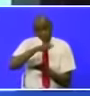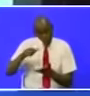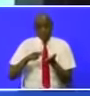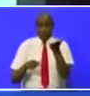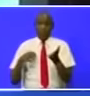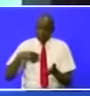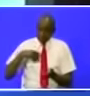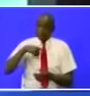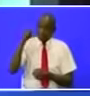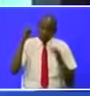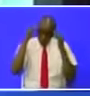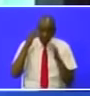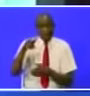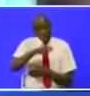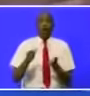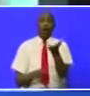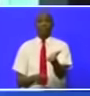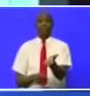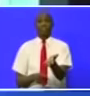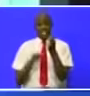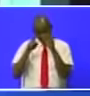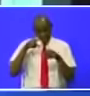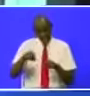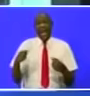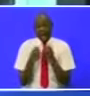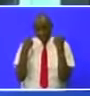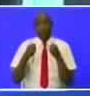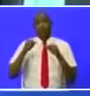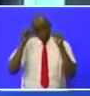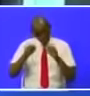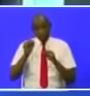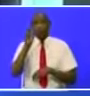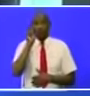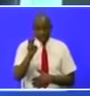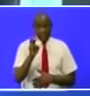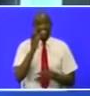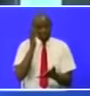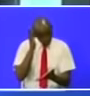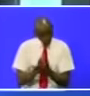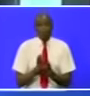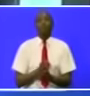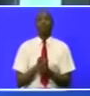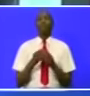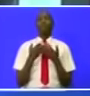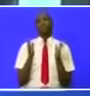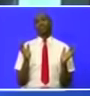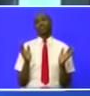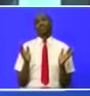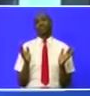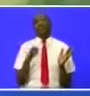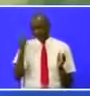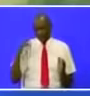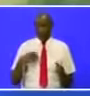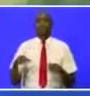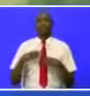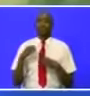perpetrators should be taken to book. If that will be done, we will be able now to see that justice is there